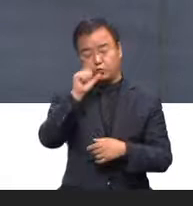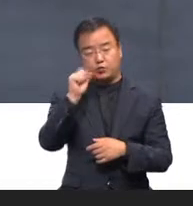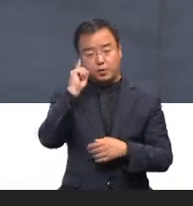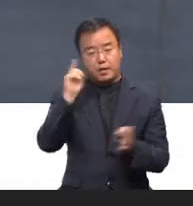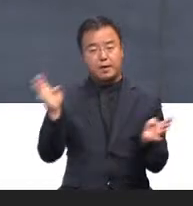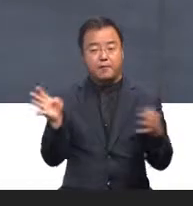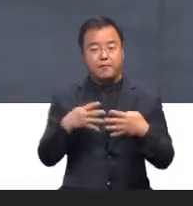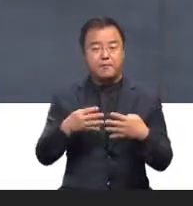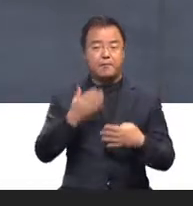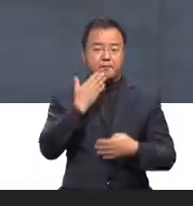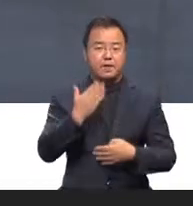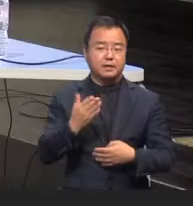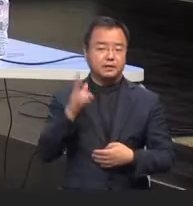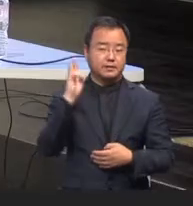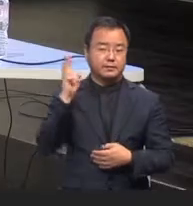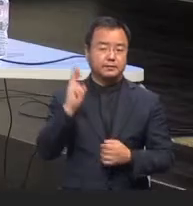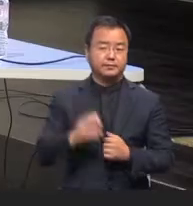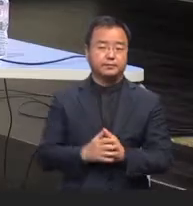이루어질 수 있다고 생각을 해요.